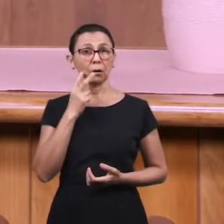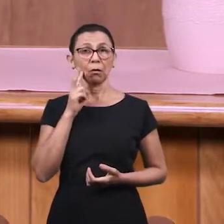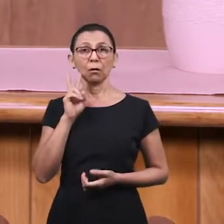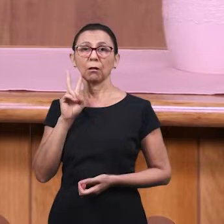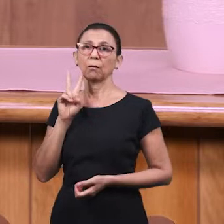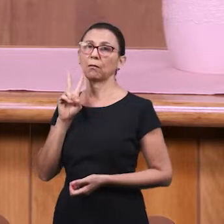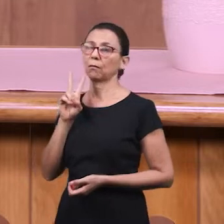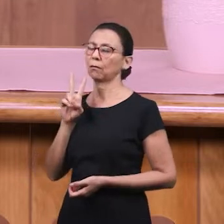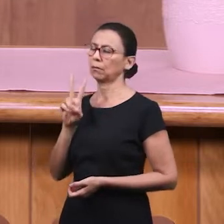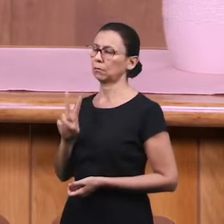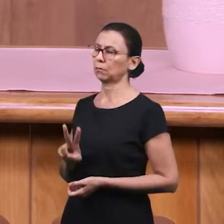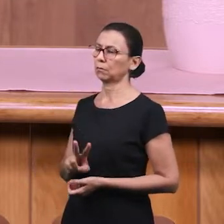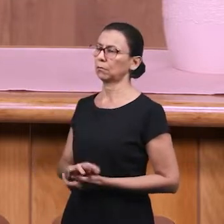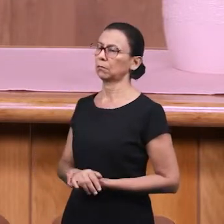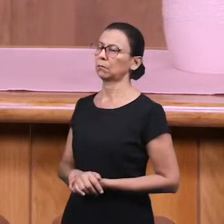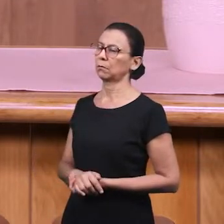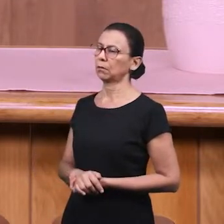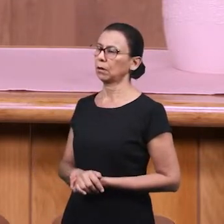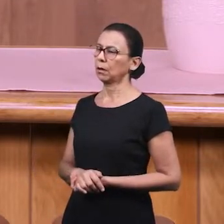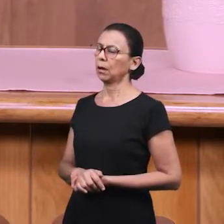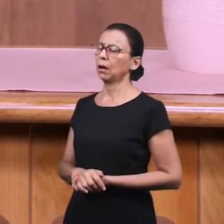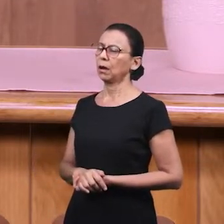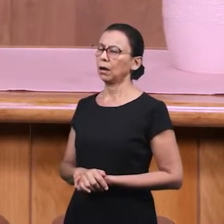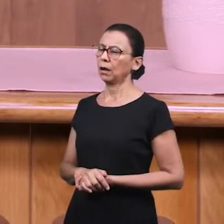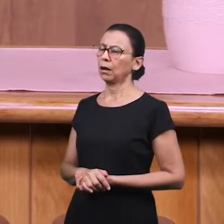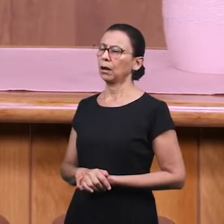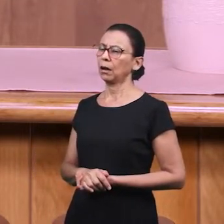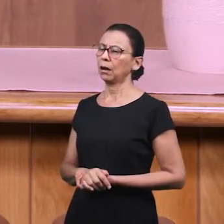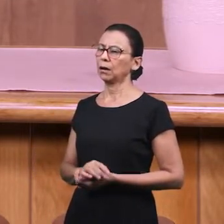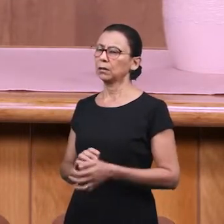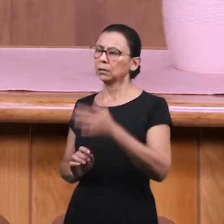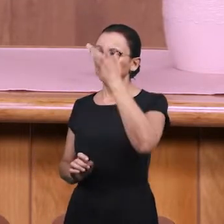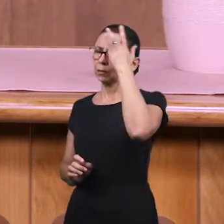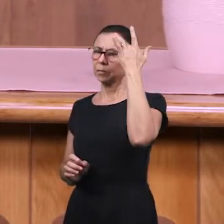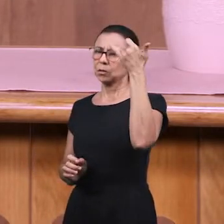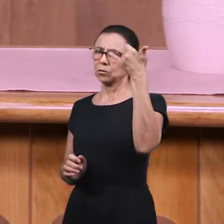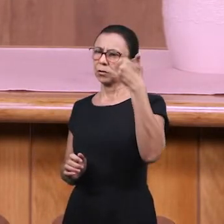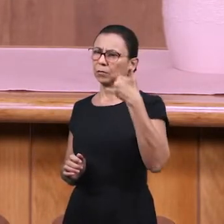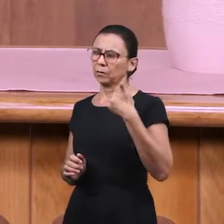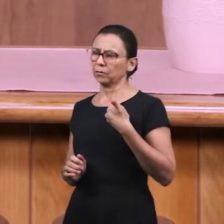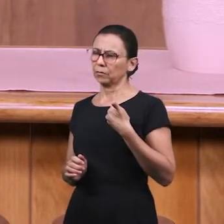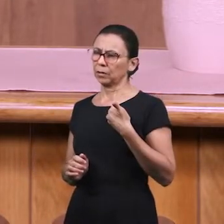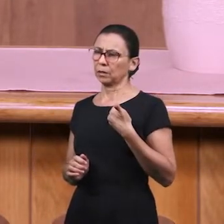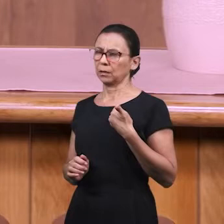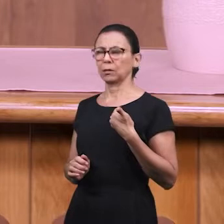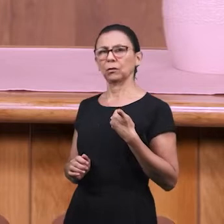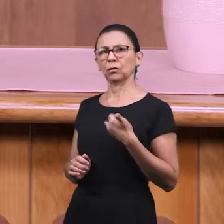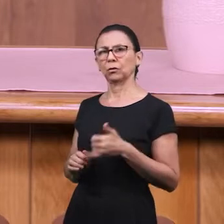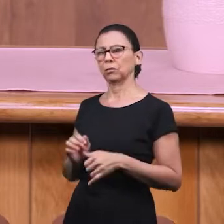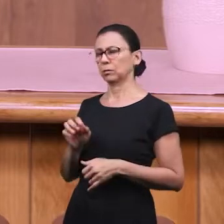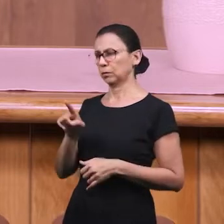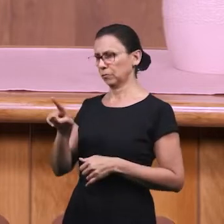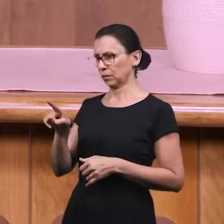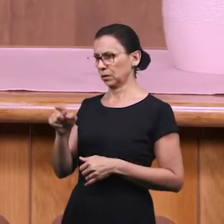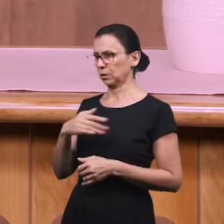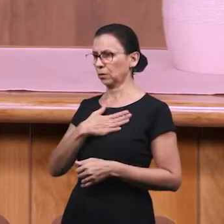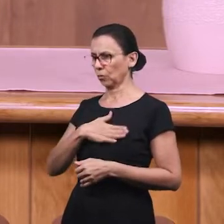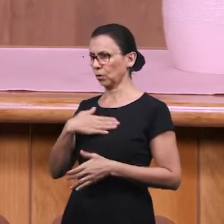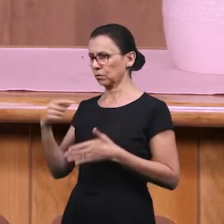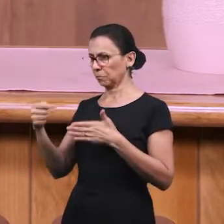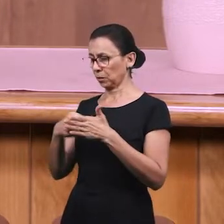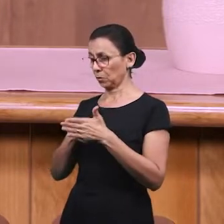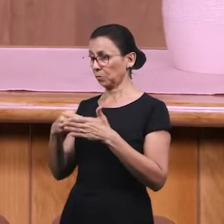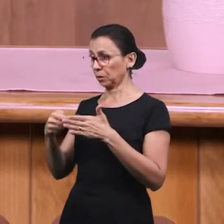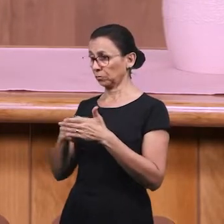сказал: я знал, что ты, пастор, сказал, что ты задаешь вопросы, что у